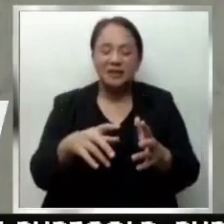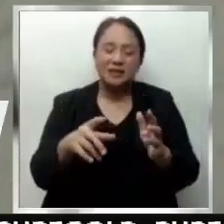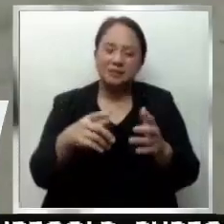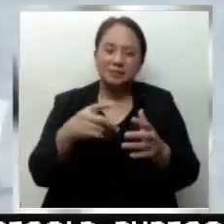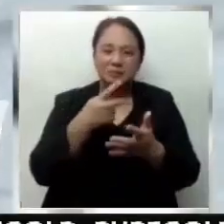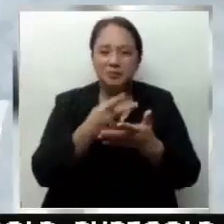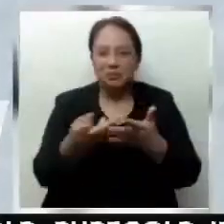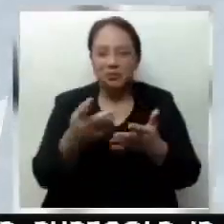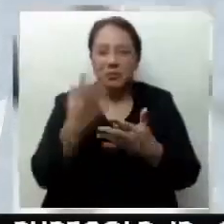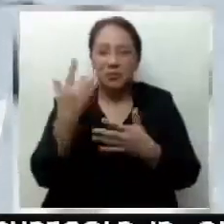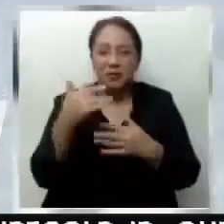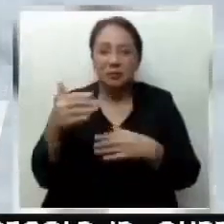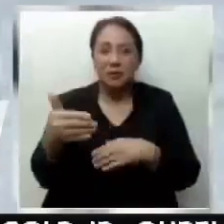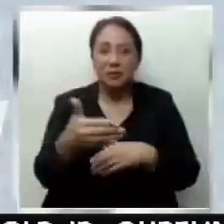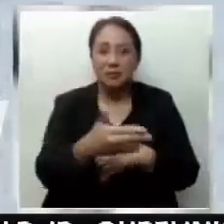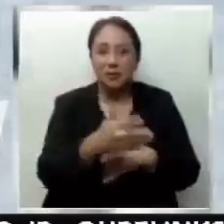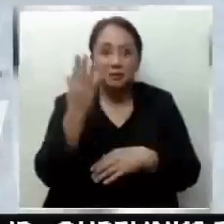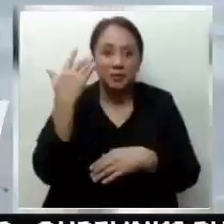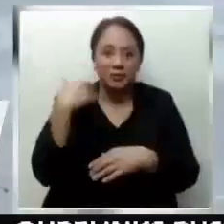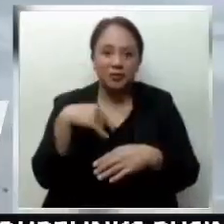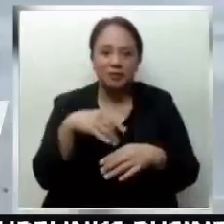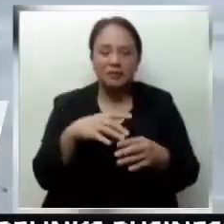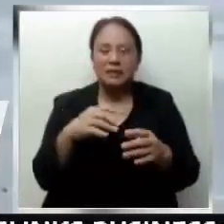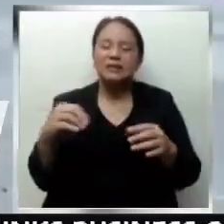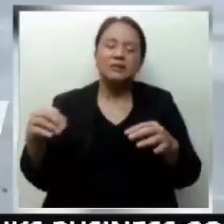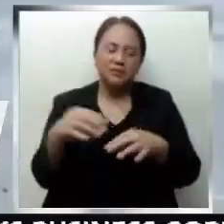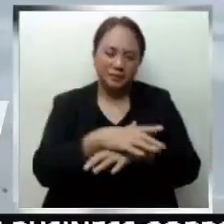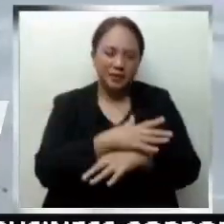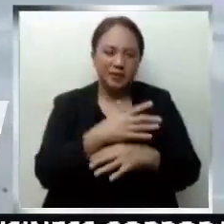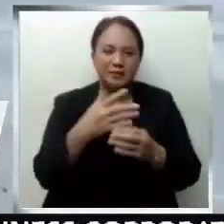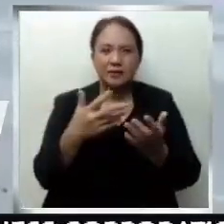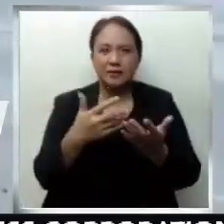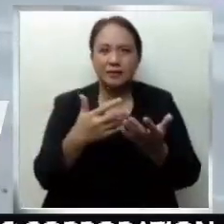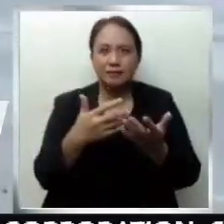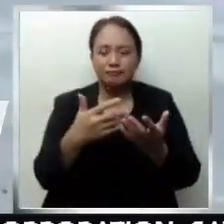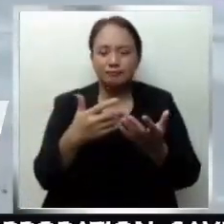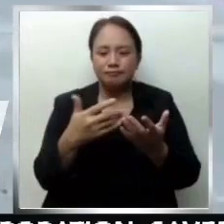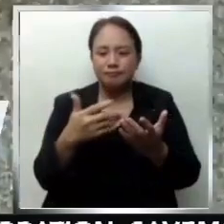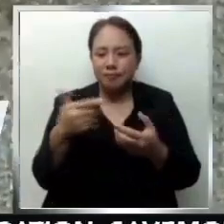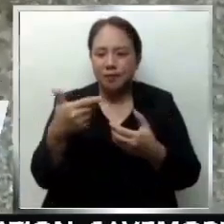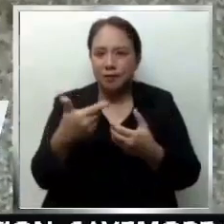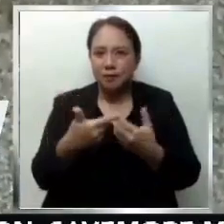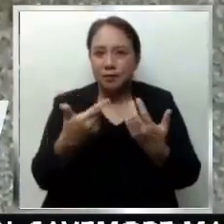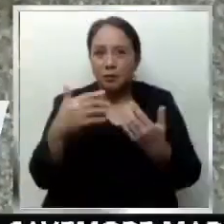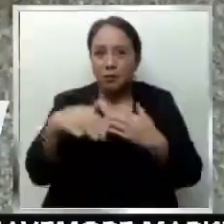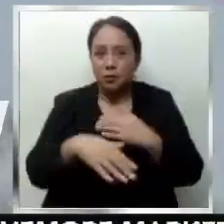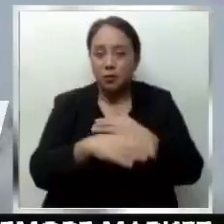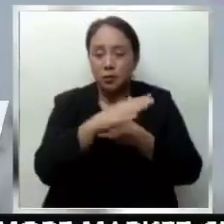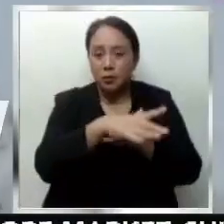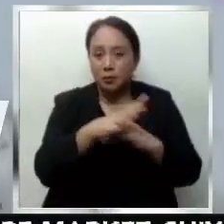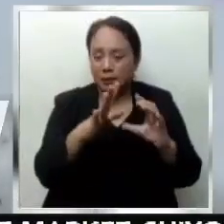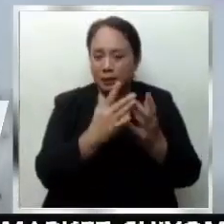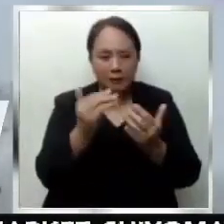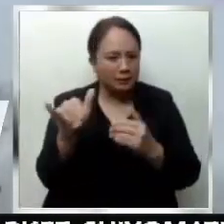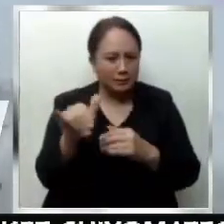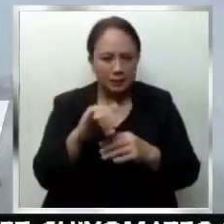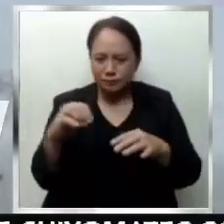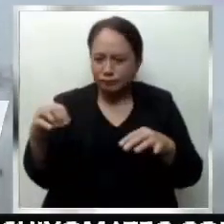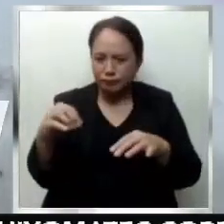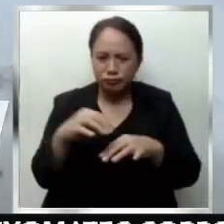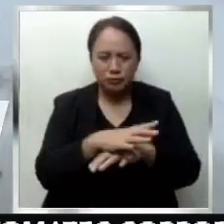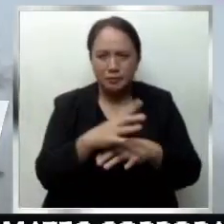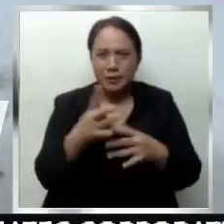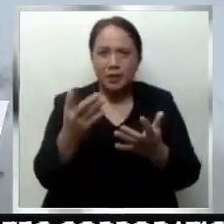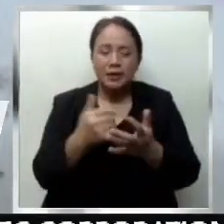dito ay inabot na ng oil spill. Lahat ng 11 coastal barangay ng bayan ay apektado. Dahilan para magdeklara